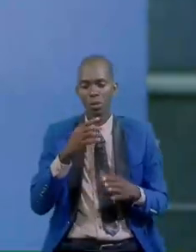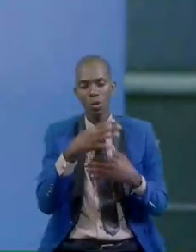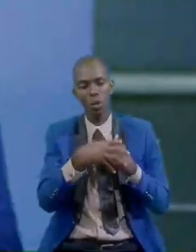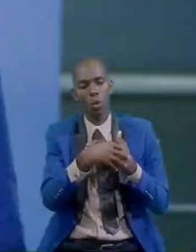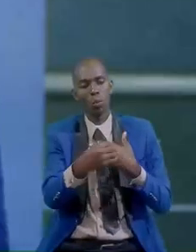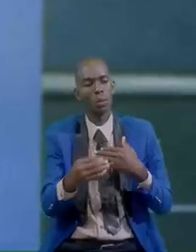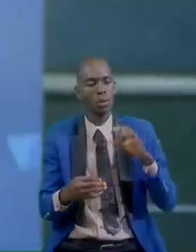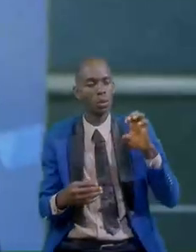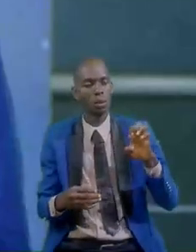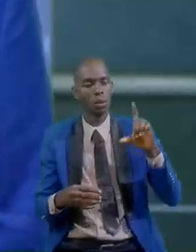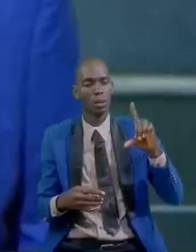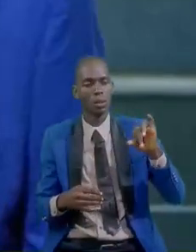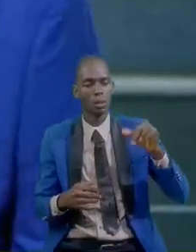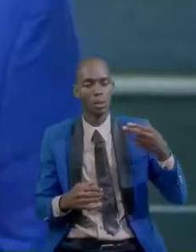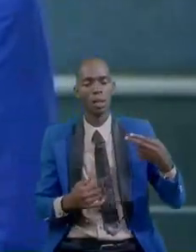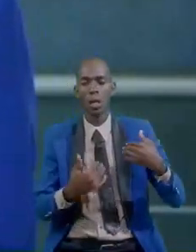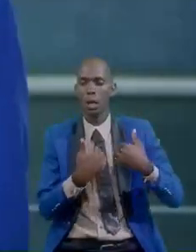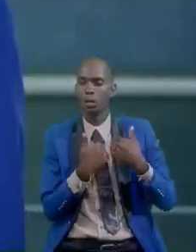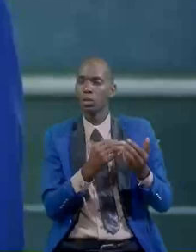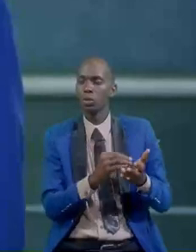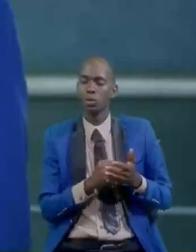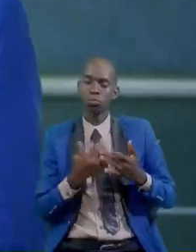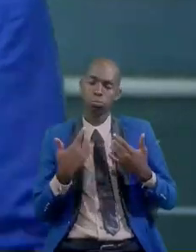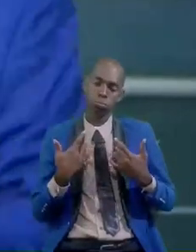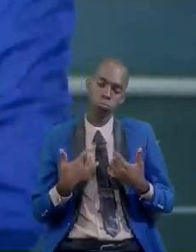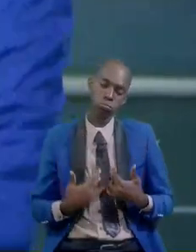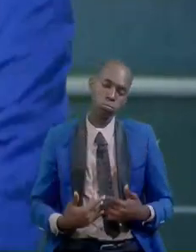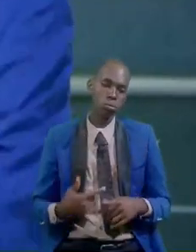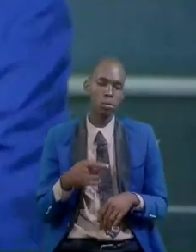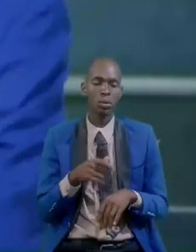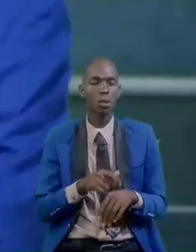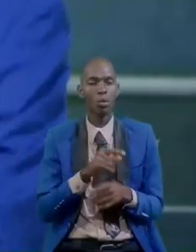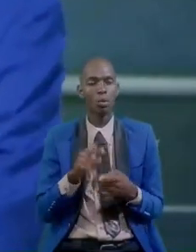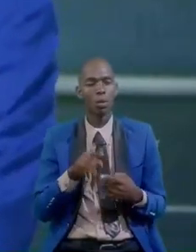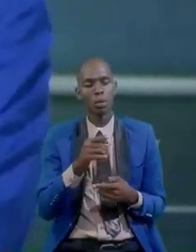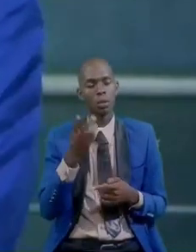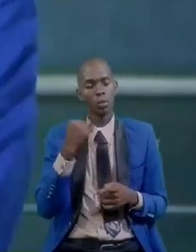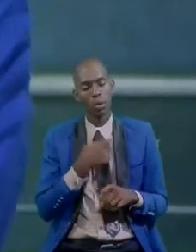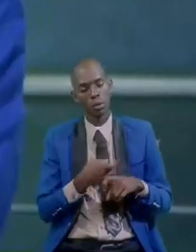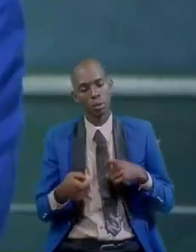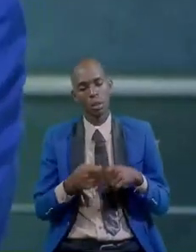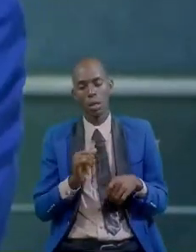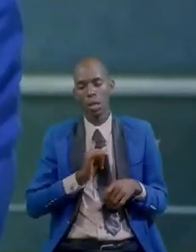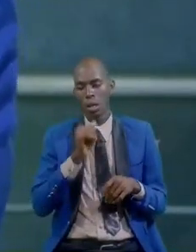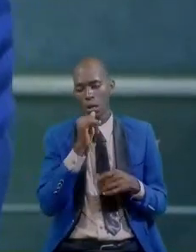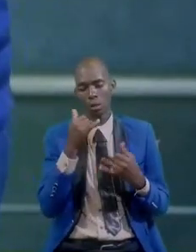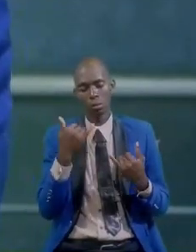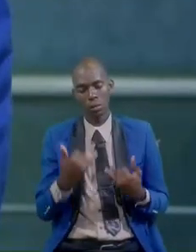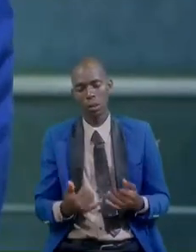Élie avait dans ces moments de dépression, quand il était persécuté, moi aussi je suis comme Élie,